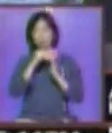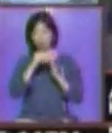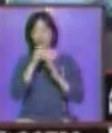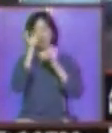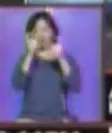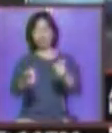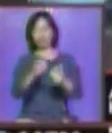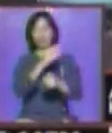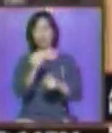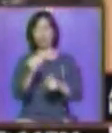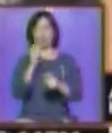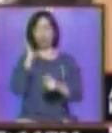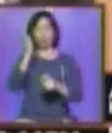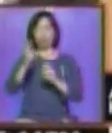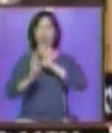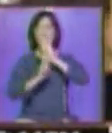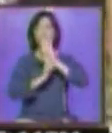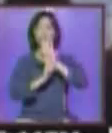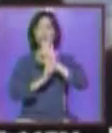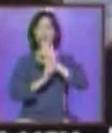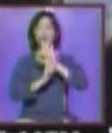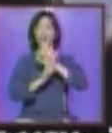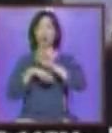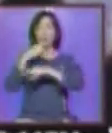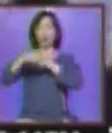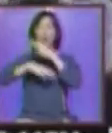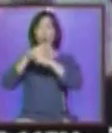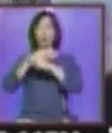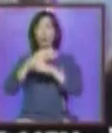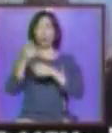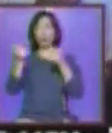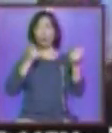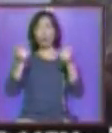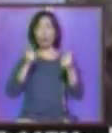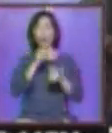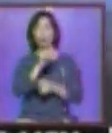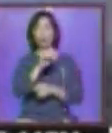at kakatawanin ng Pilipinas sa Miss World pageant sa Inner Mongolia sa Agosto.